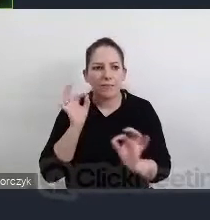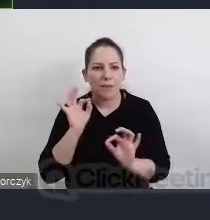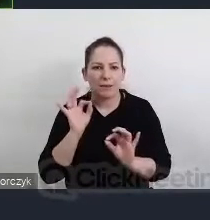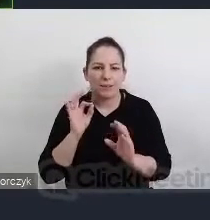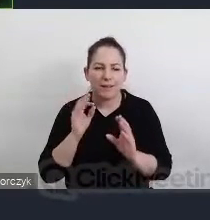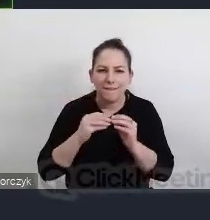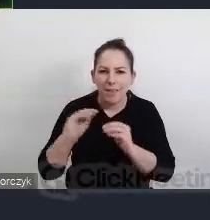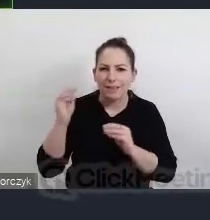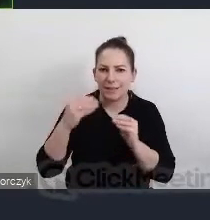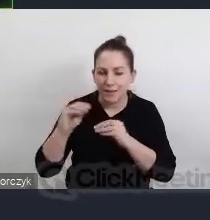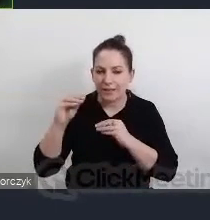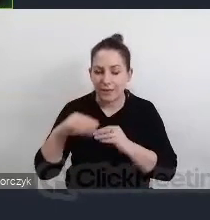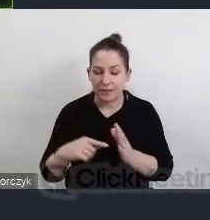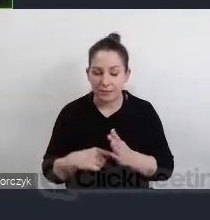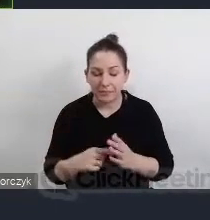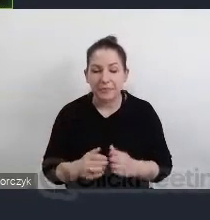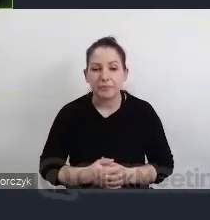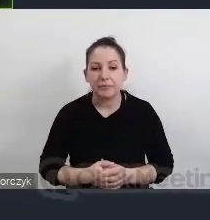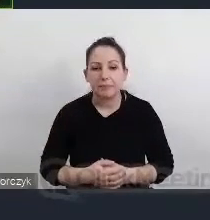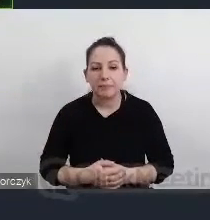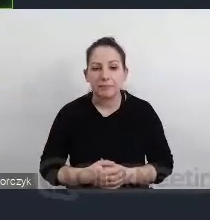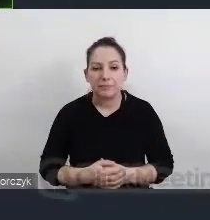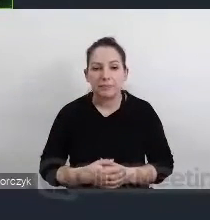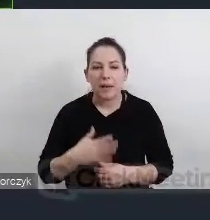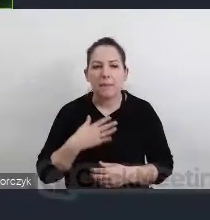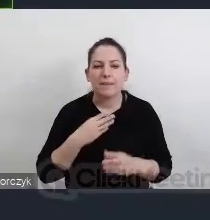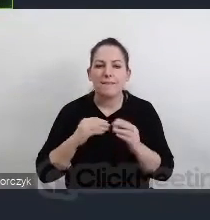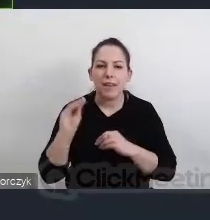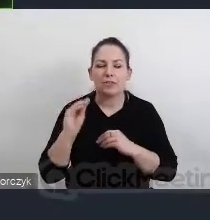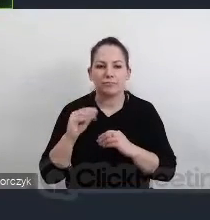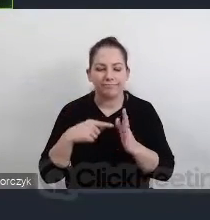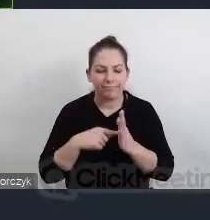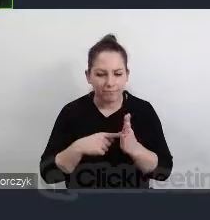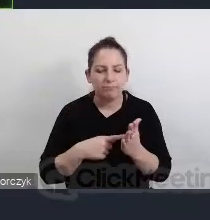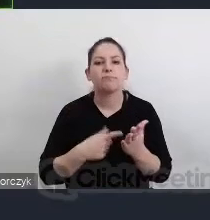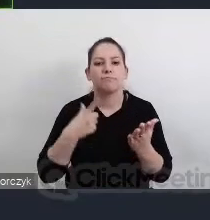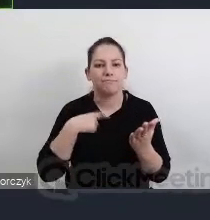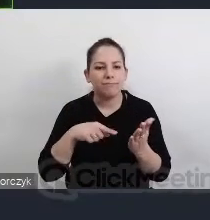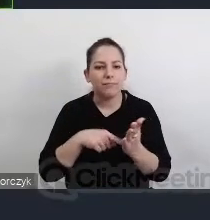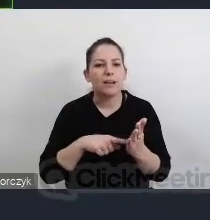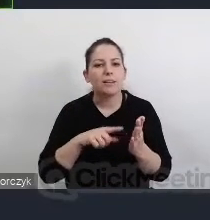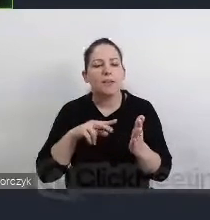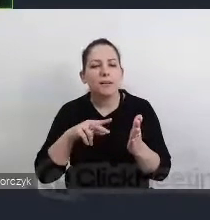bardziej rozszerzyć i mieć większy obraz o tych zamierzeniach.